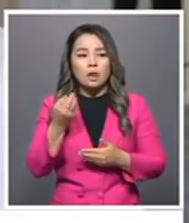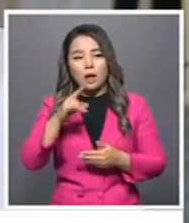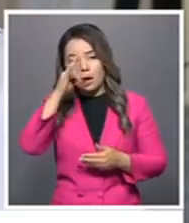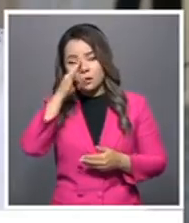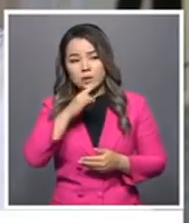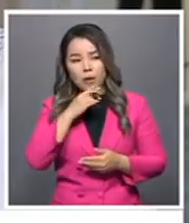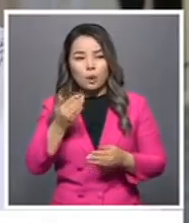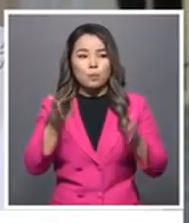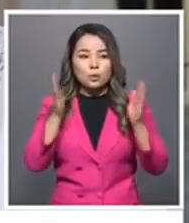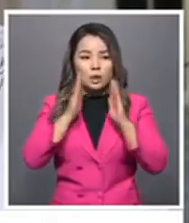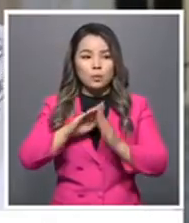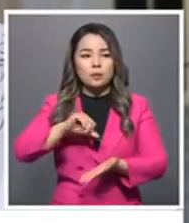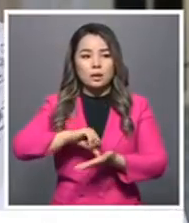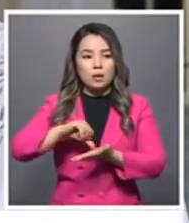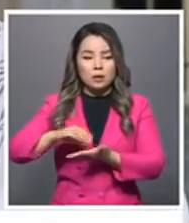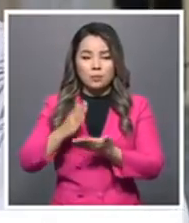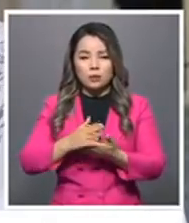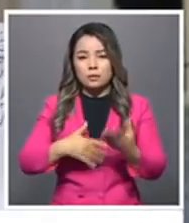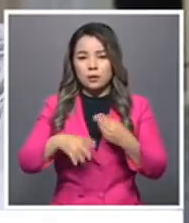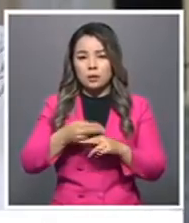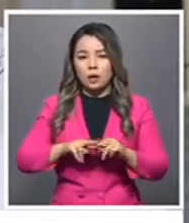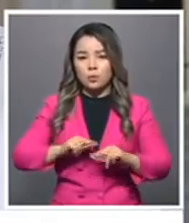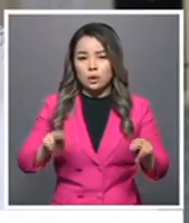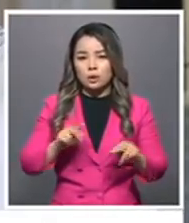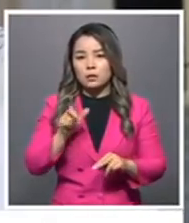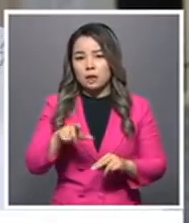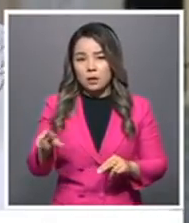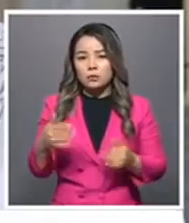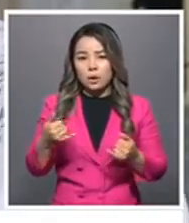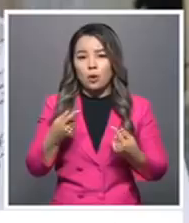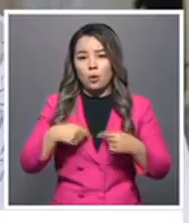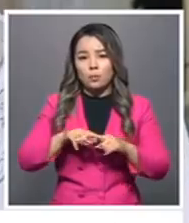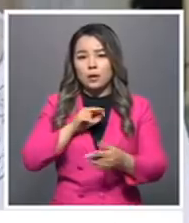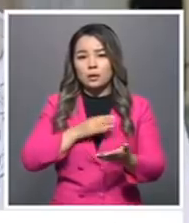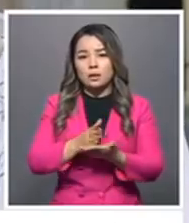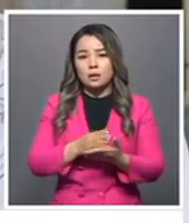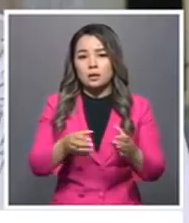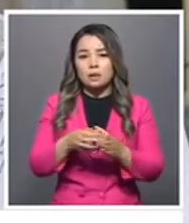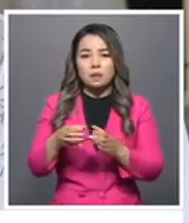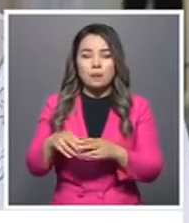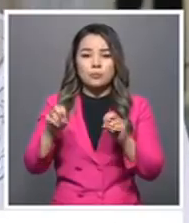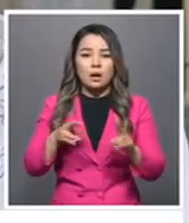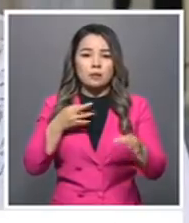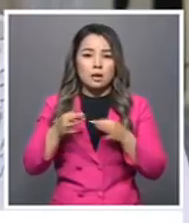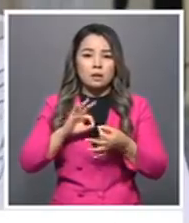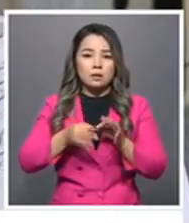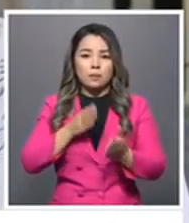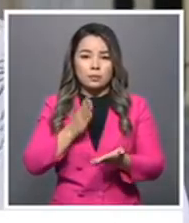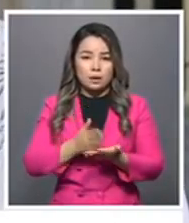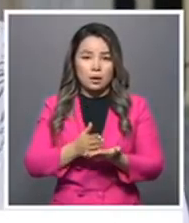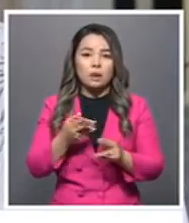Қазақстан мұсылман діни басқармасына қарасты үлкен ғұламалар, ұстаздарымыздың және де қоғам қайраткерлерінің арнайы сұхбаттары болады. Яғни